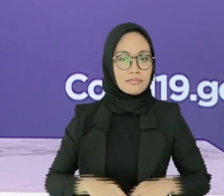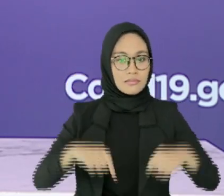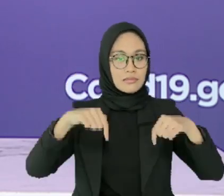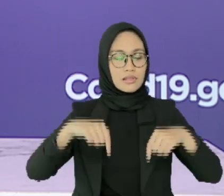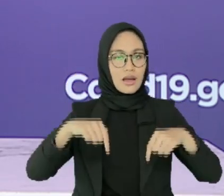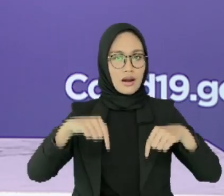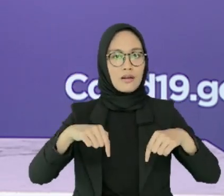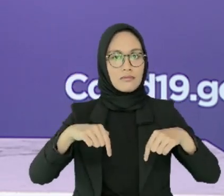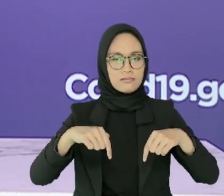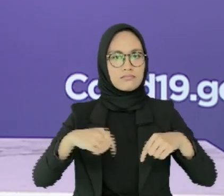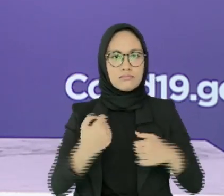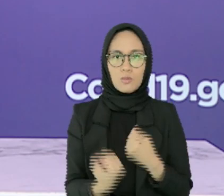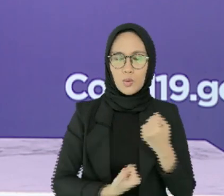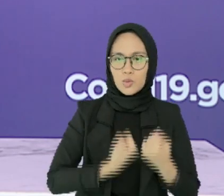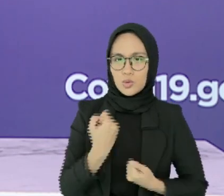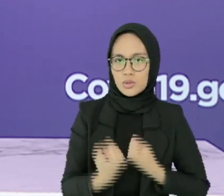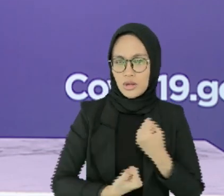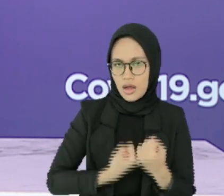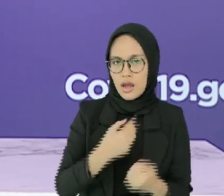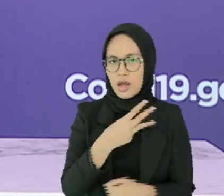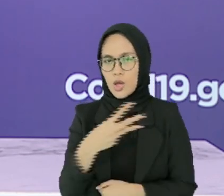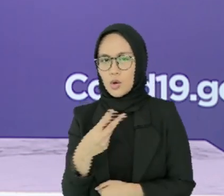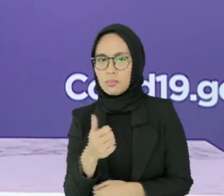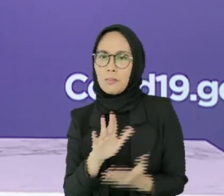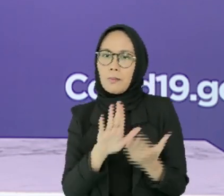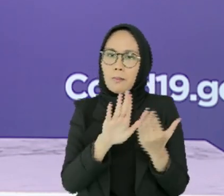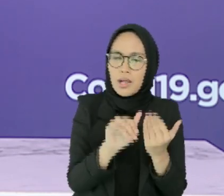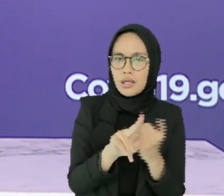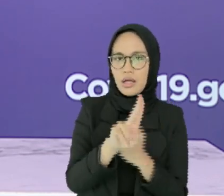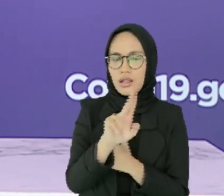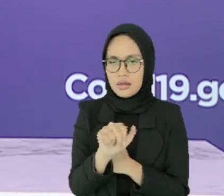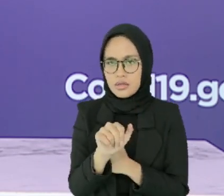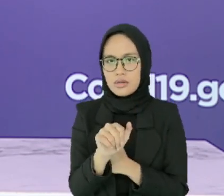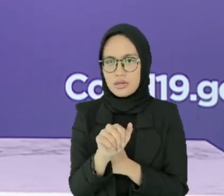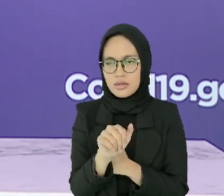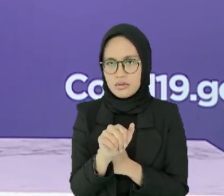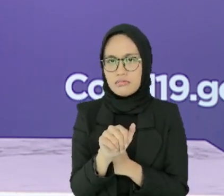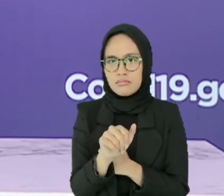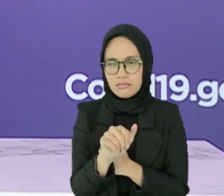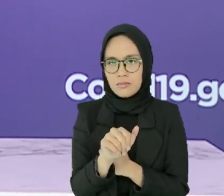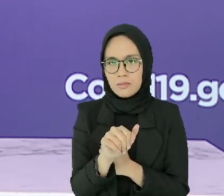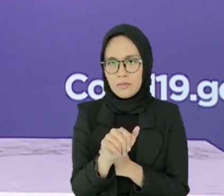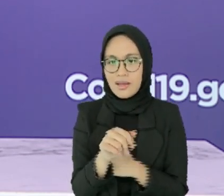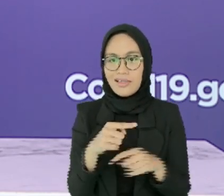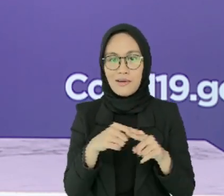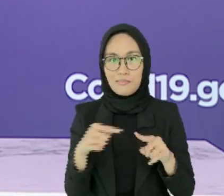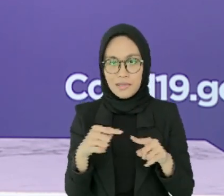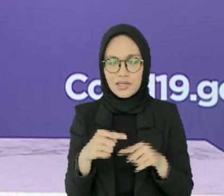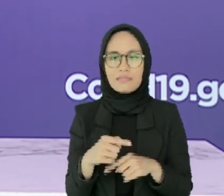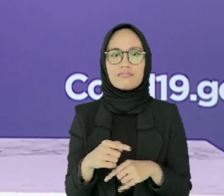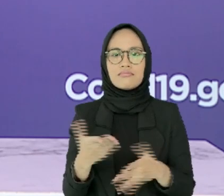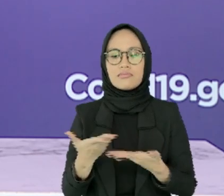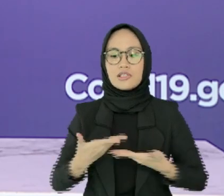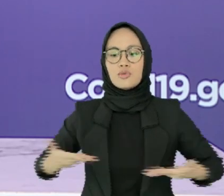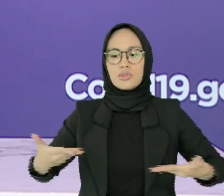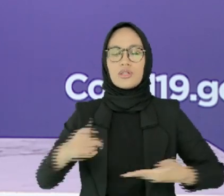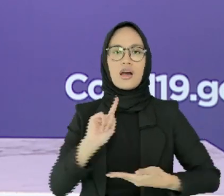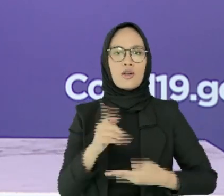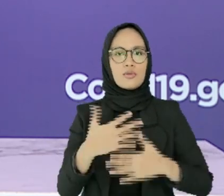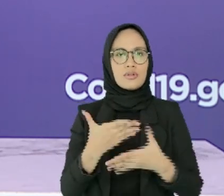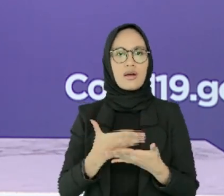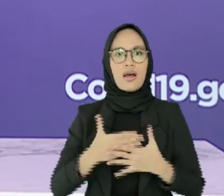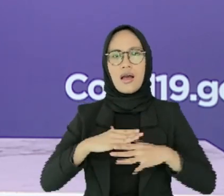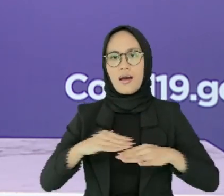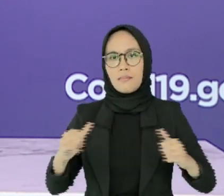kita Tengah berupaya melakukan pemulihan ekonomi keamanan dan kesehatan masyarakat Indonesia harus tetap menjadi prioritas